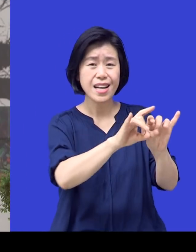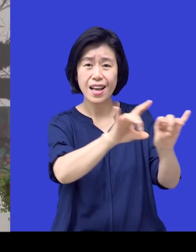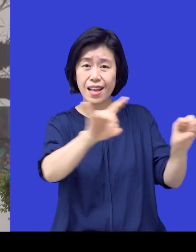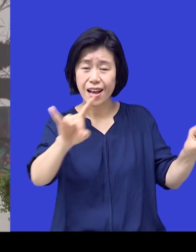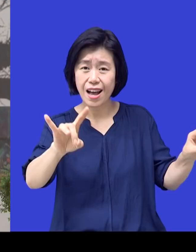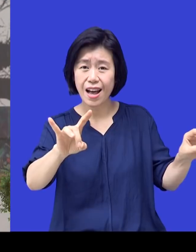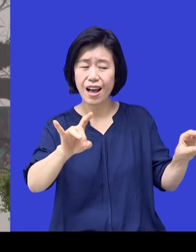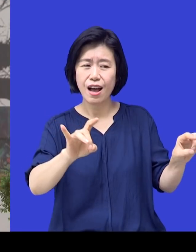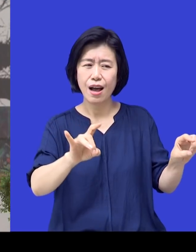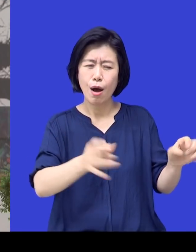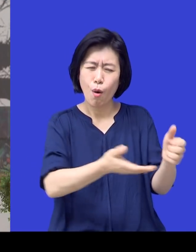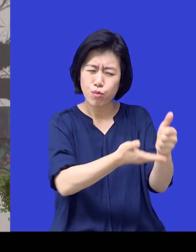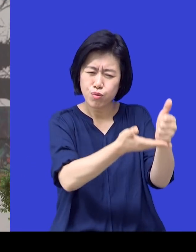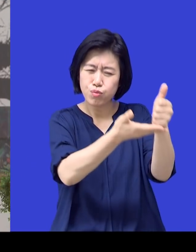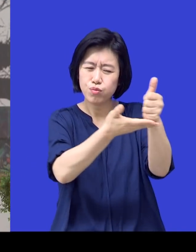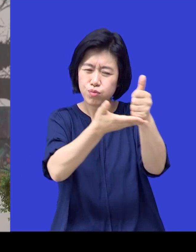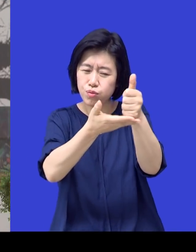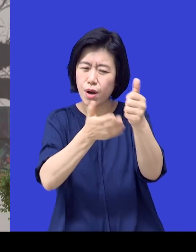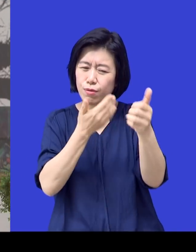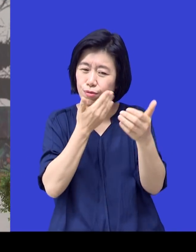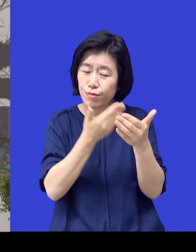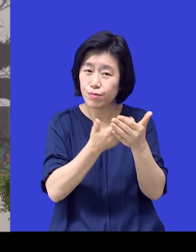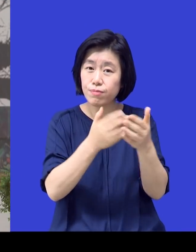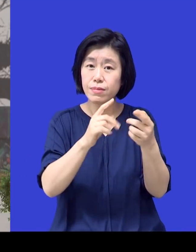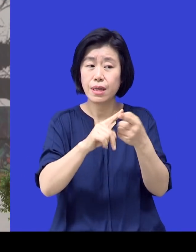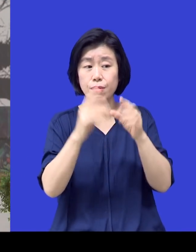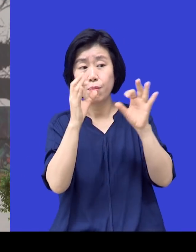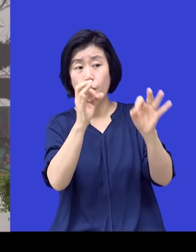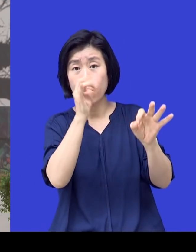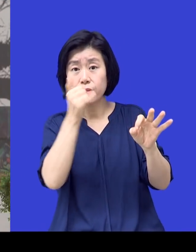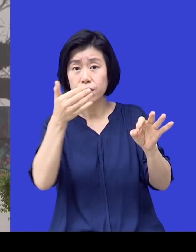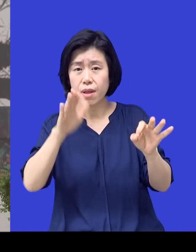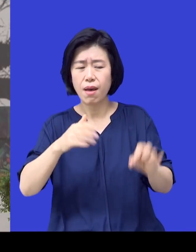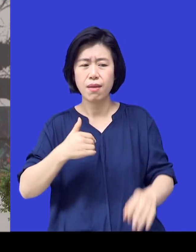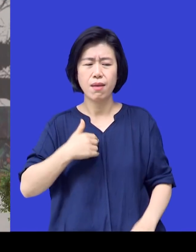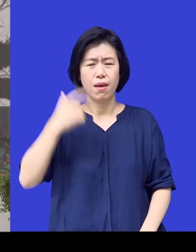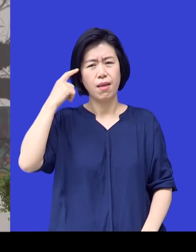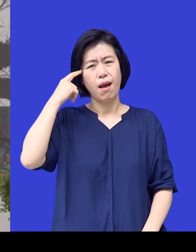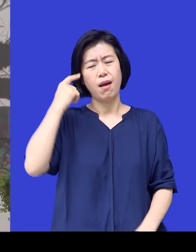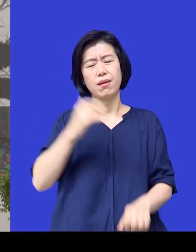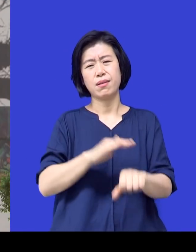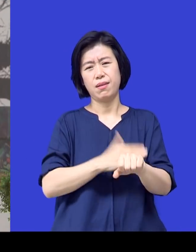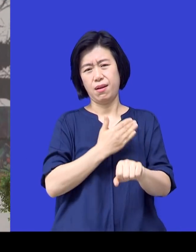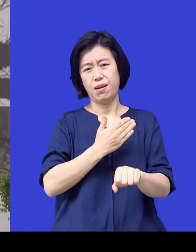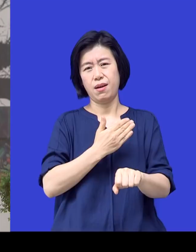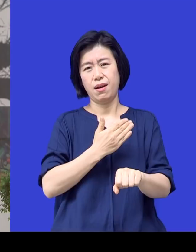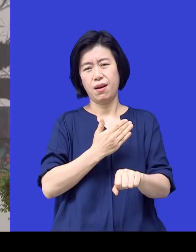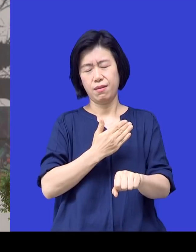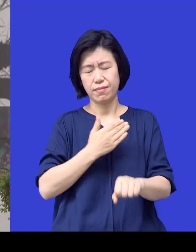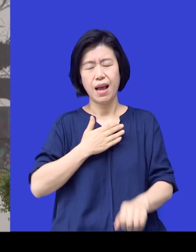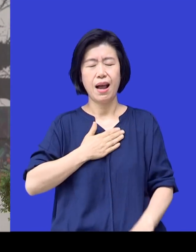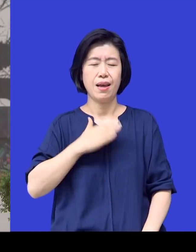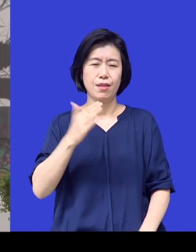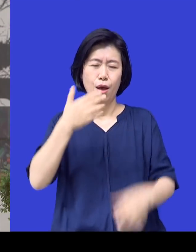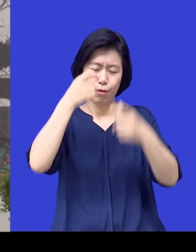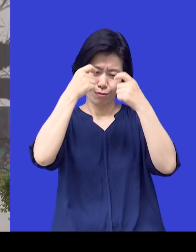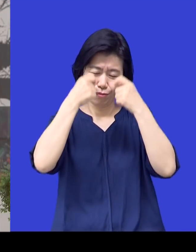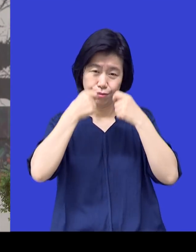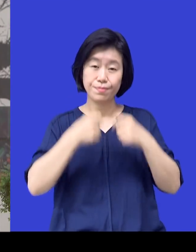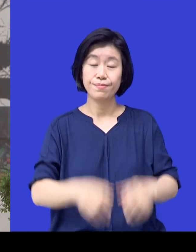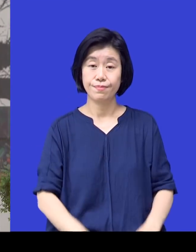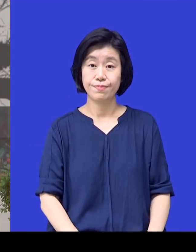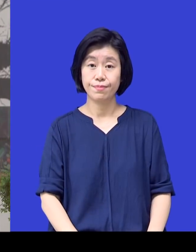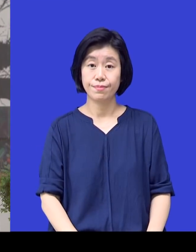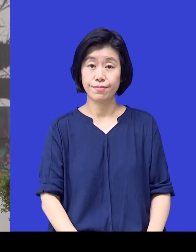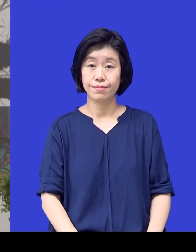우리는 자꾸 우리 생각만 하고 있었구나라는 네. 생각도 하고 가장 와닿았던 거는 우리가